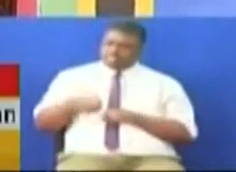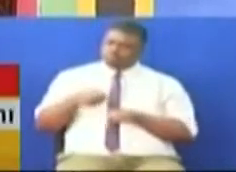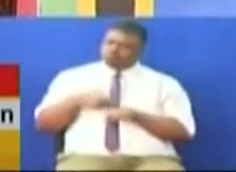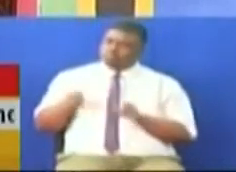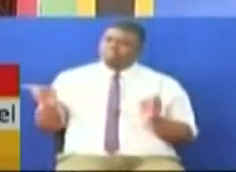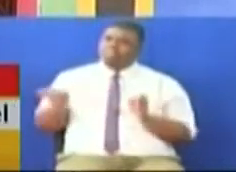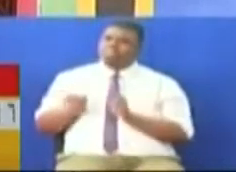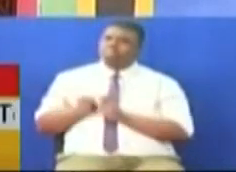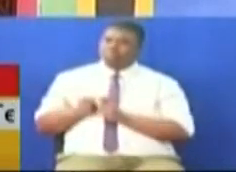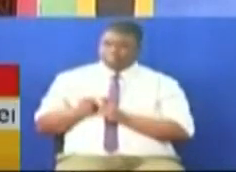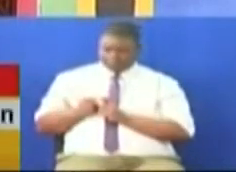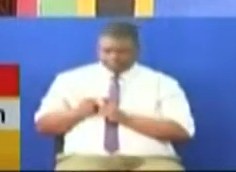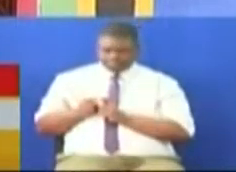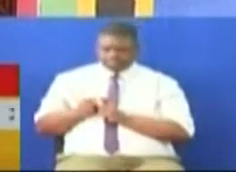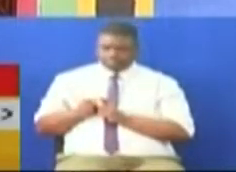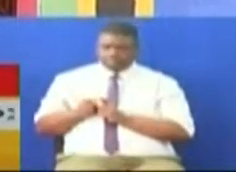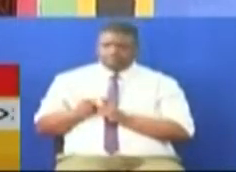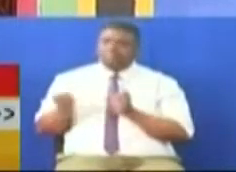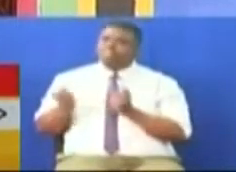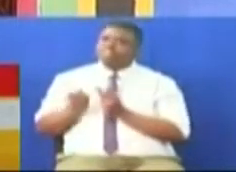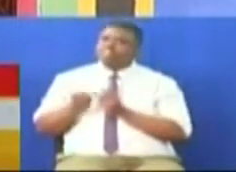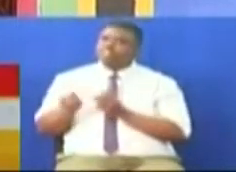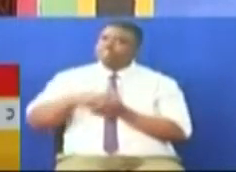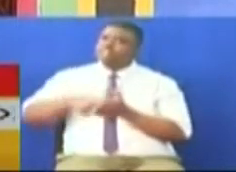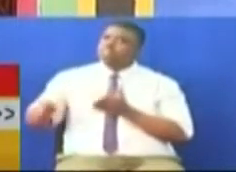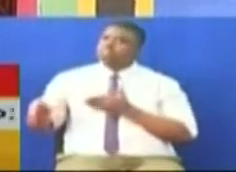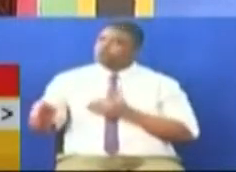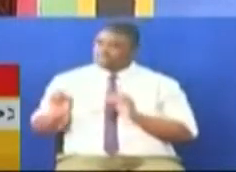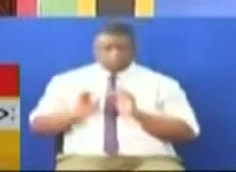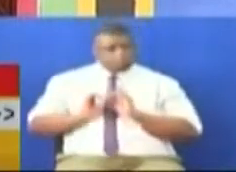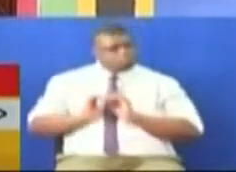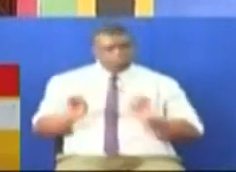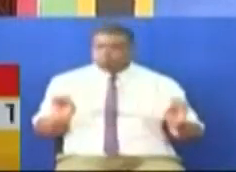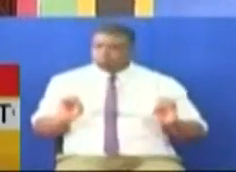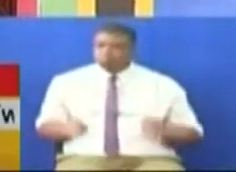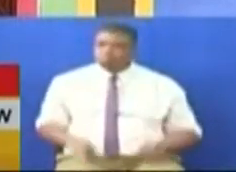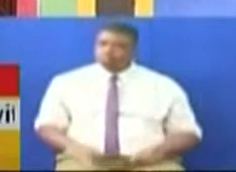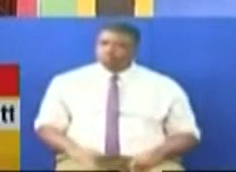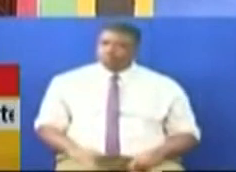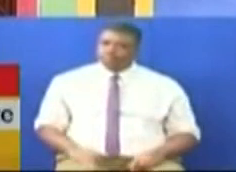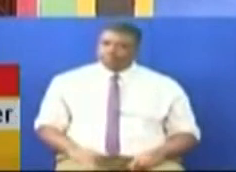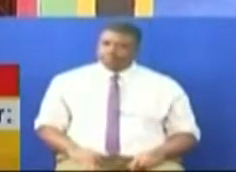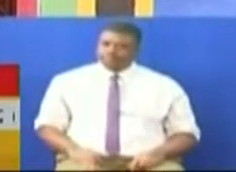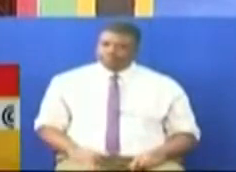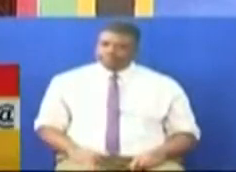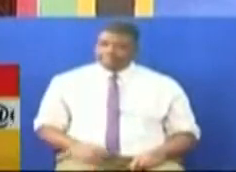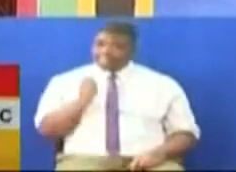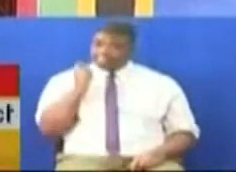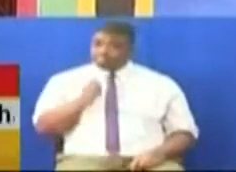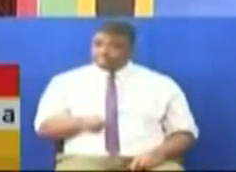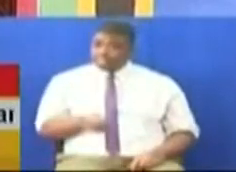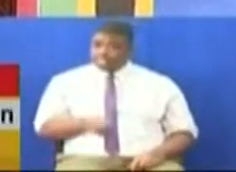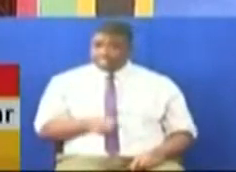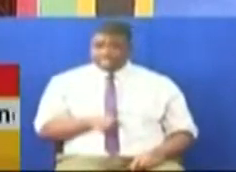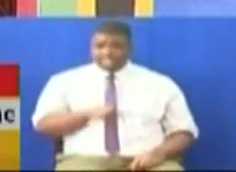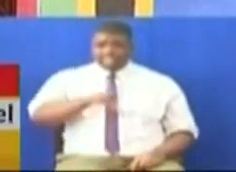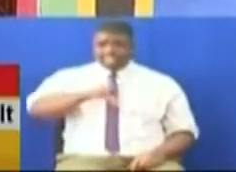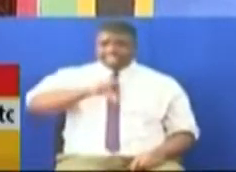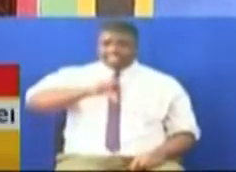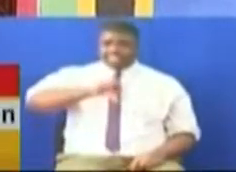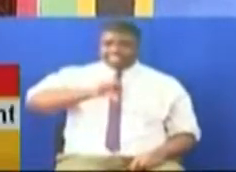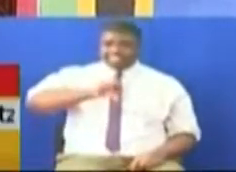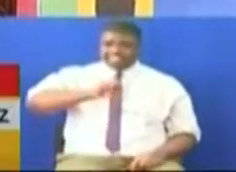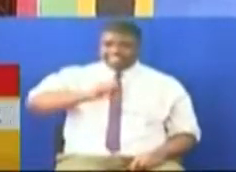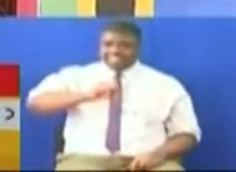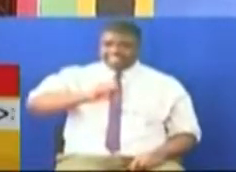27.7 ambalo pia halijalipwa, Mheshimiwa Speaker. Mheshimiwa Speaker, na CAG ametahadharisha sana kuhusiana na mikopo hii